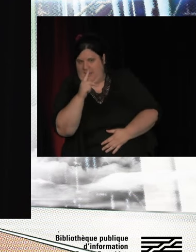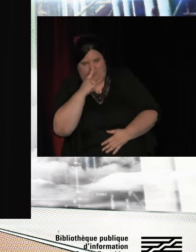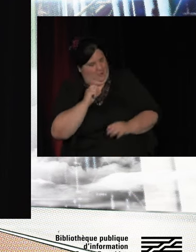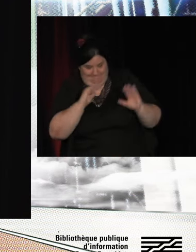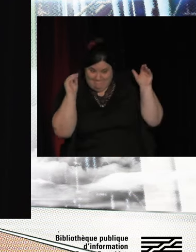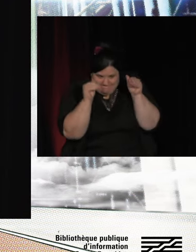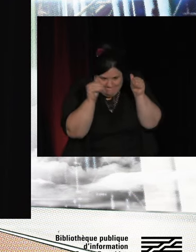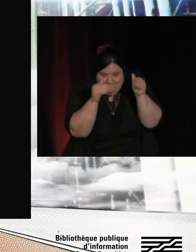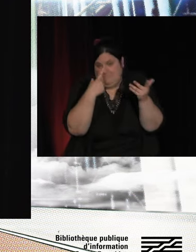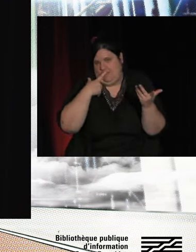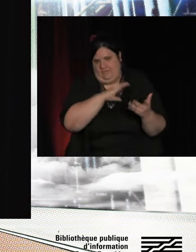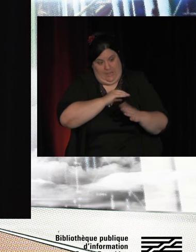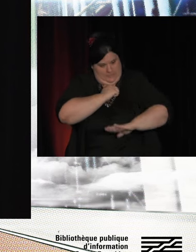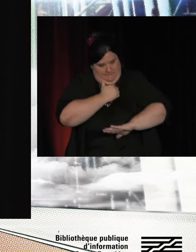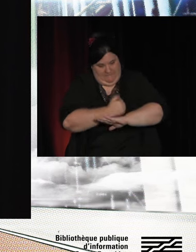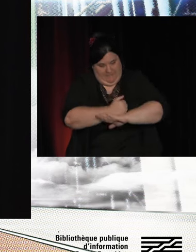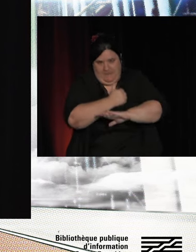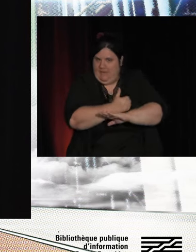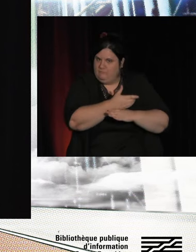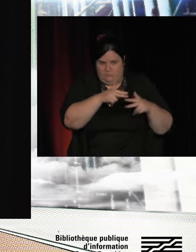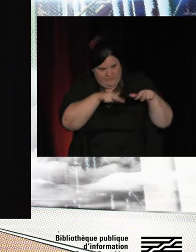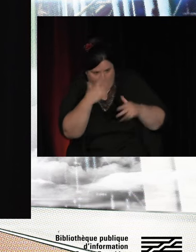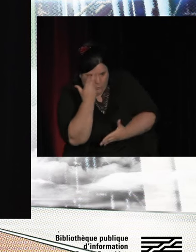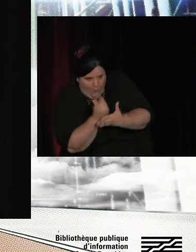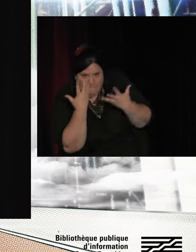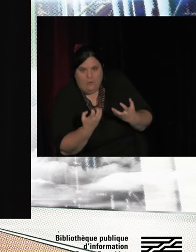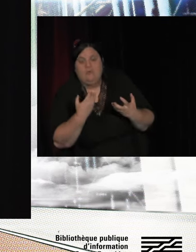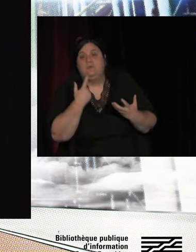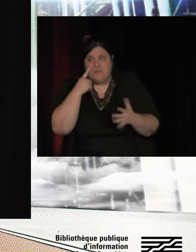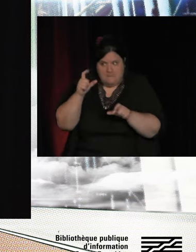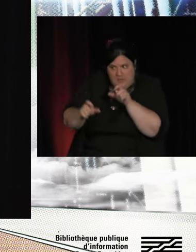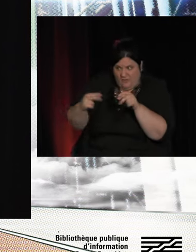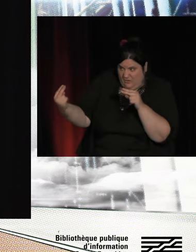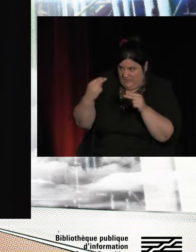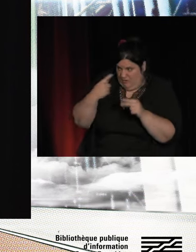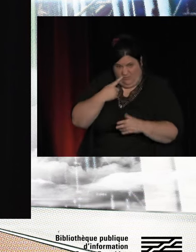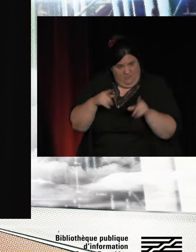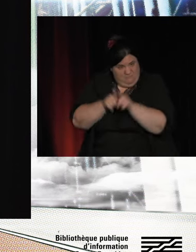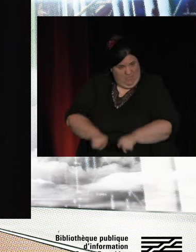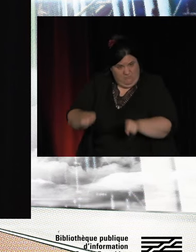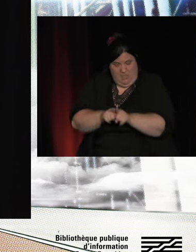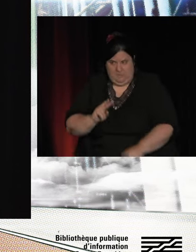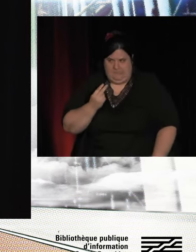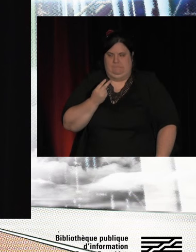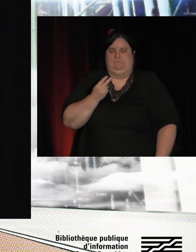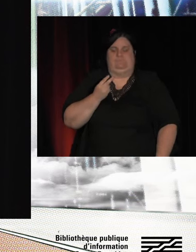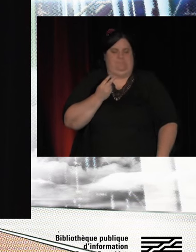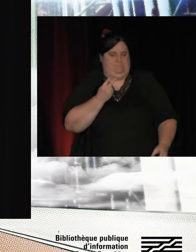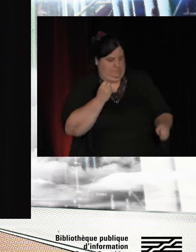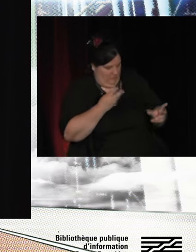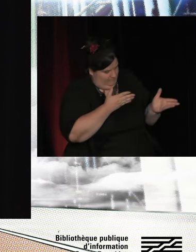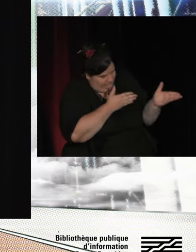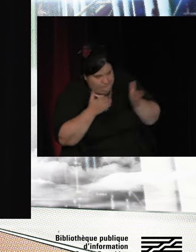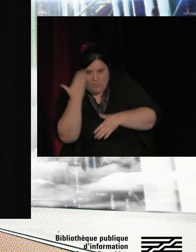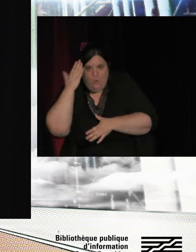le plus. Et je me suis dit, il faut surtout que les gens ne s'ennuient pas. Donc c'est pour ça que j'ai commencé à faire d'autres